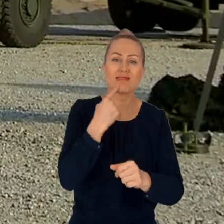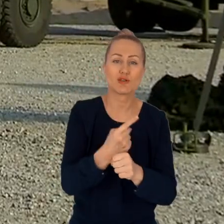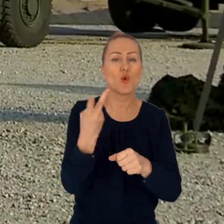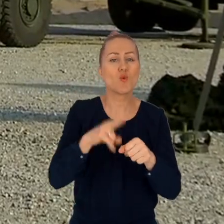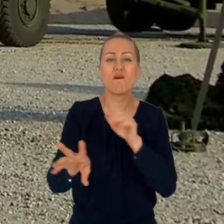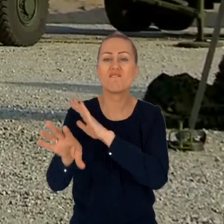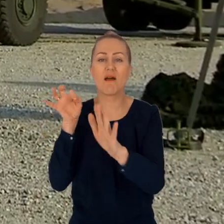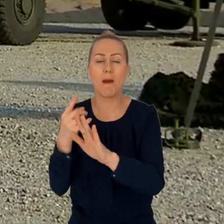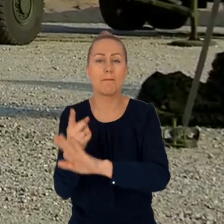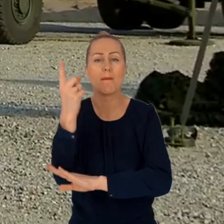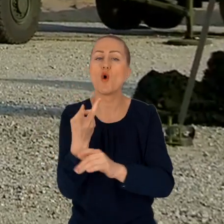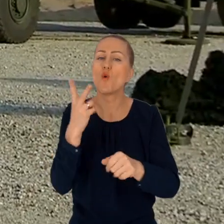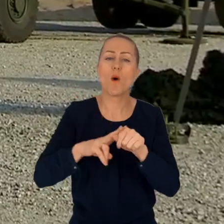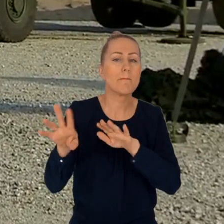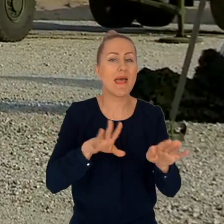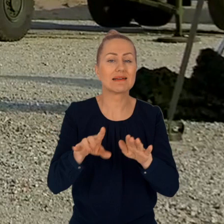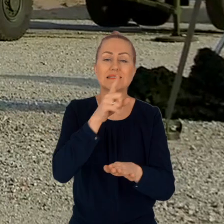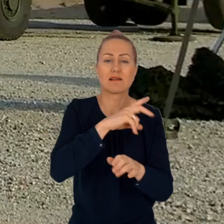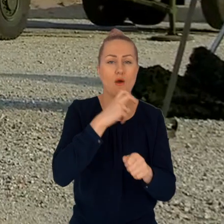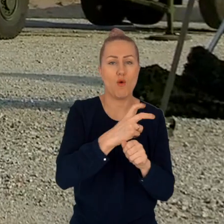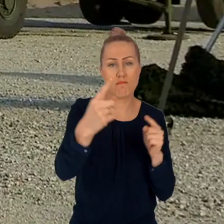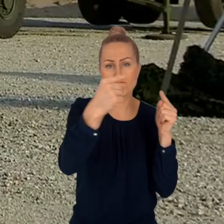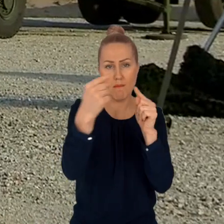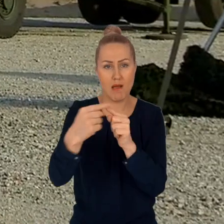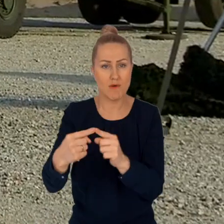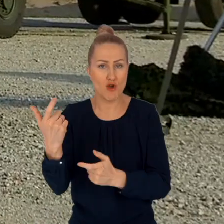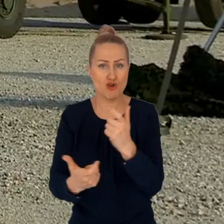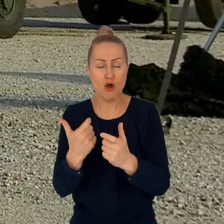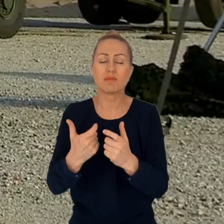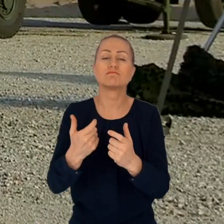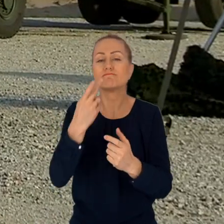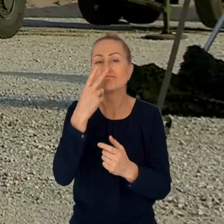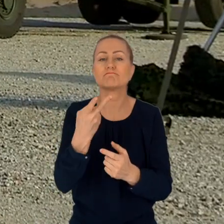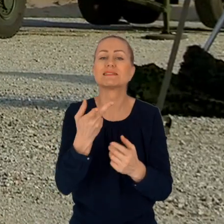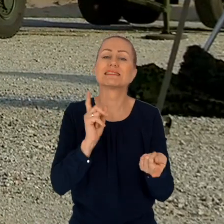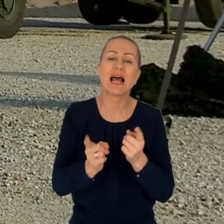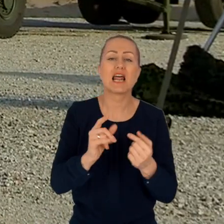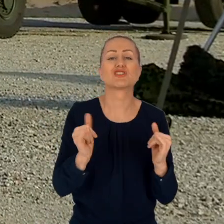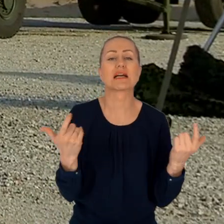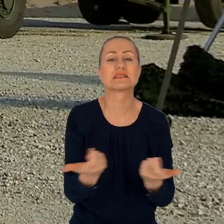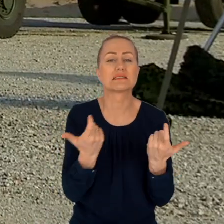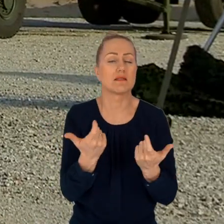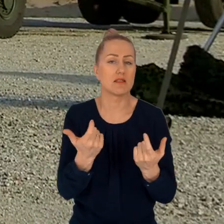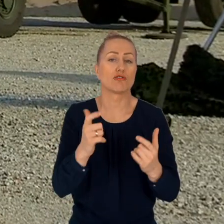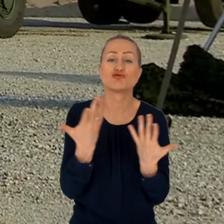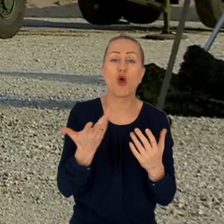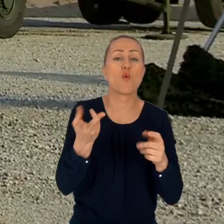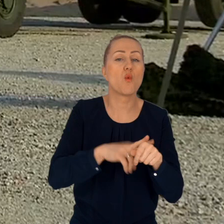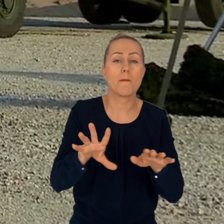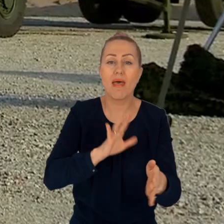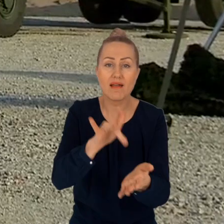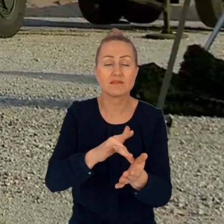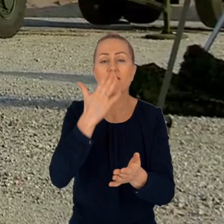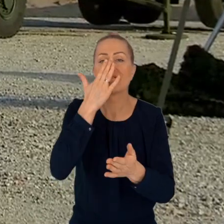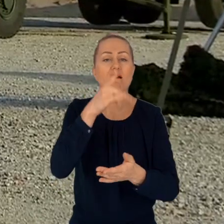rakiety z którego miejsca powinny zostać wystrzelone w zależności od miejsca, gdzie pojawiło się zagrożenie i jakiego rodzaju zagrożenie